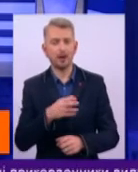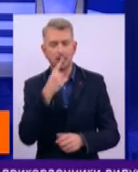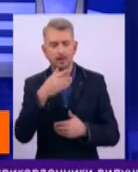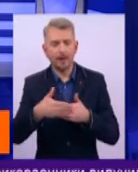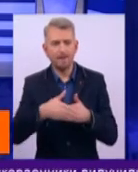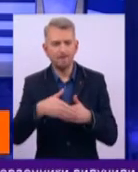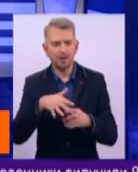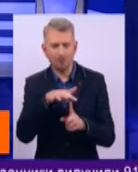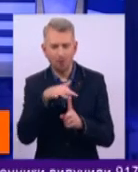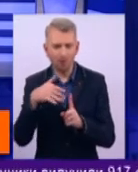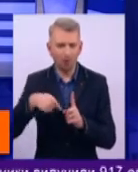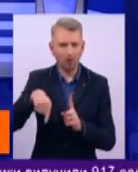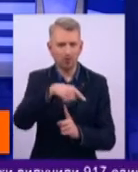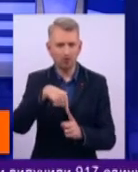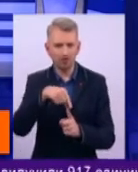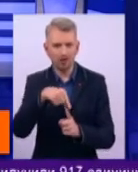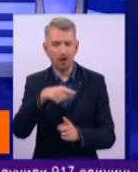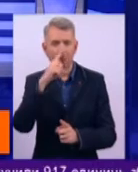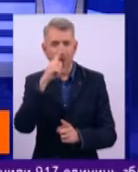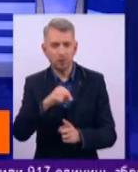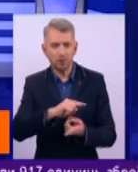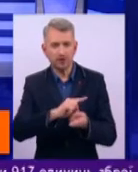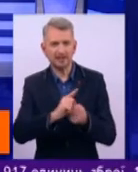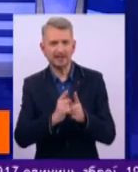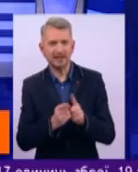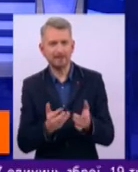найближчого оточення Путін фактично стає